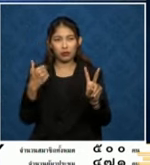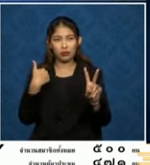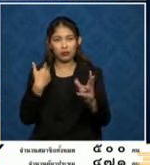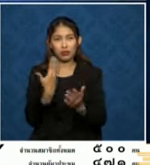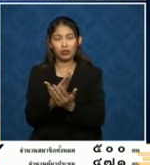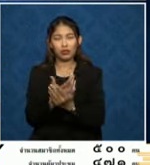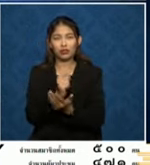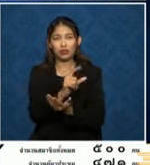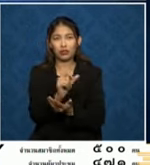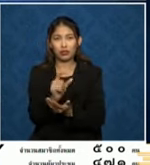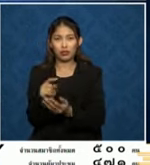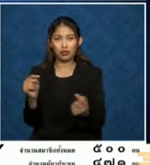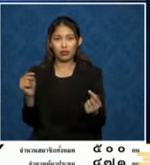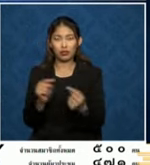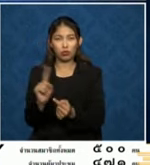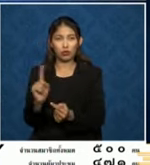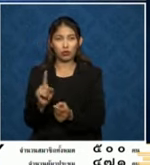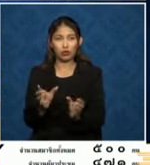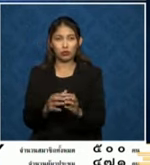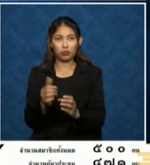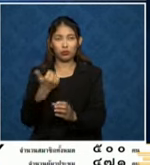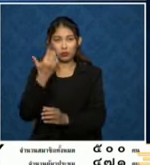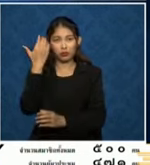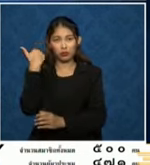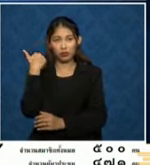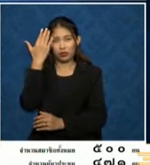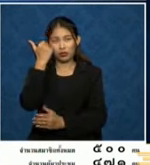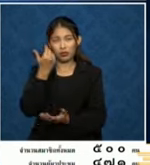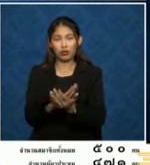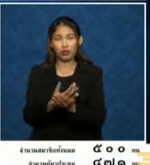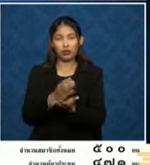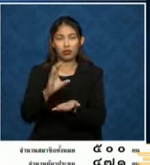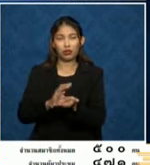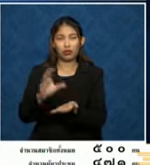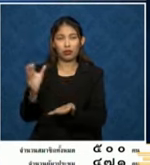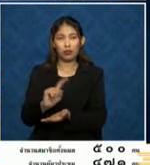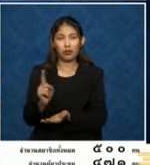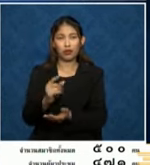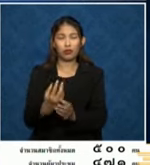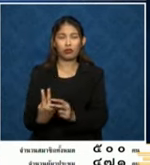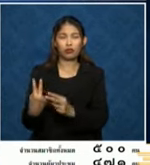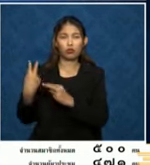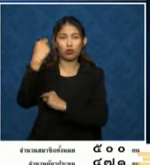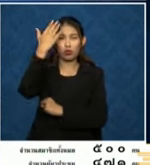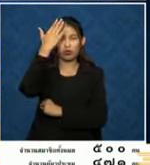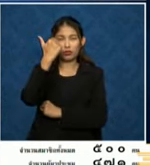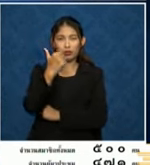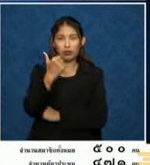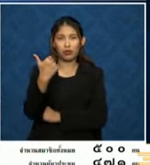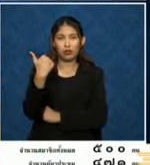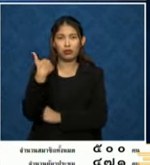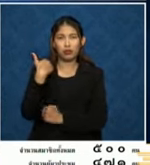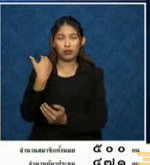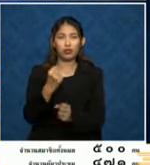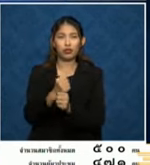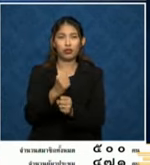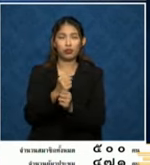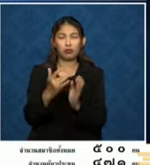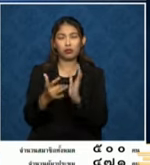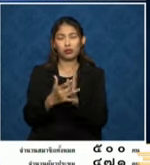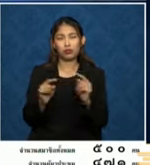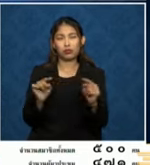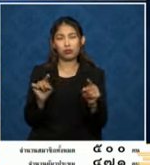ถูกใช้จ่ายไปจากส่วนอื่นแล้วโดยมีการตั้งงบส่วนนี้ขึ้นมาเพื่อพยายามจะนำไปโปะย้อนหลังซึ่งเป็นการกระทำในเชิงเทคนิค